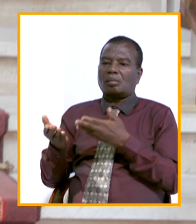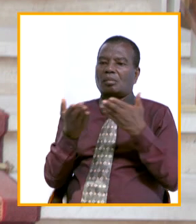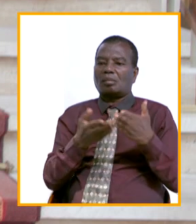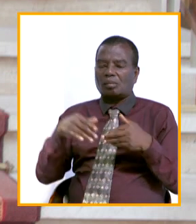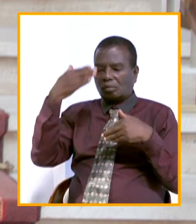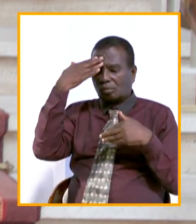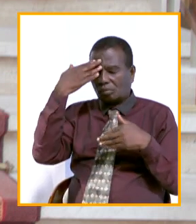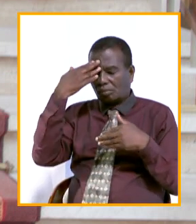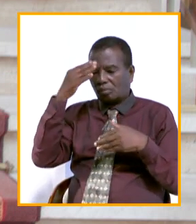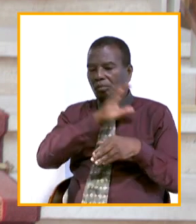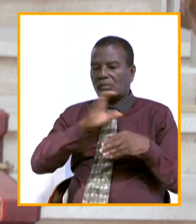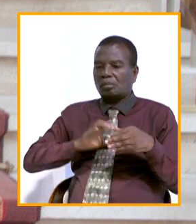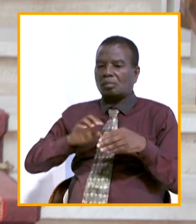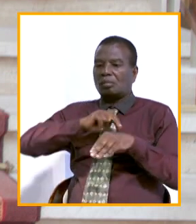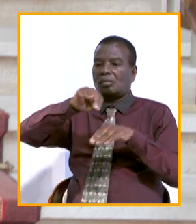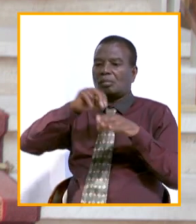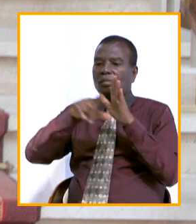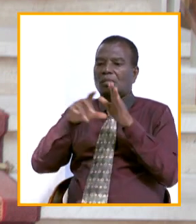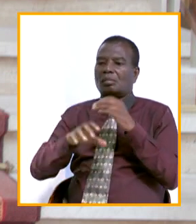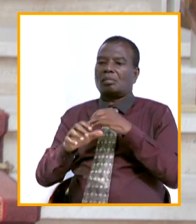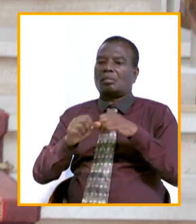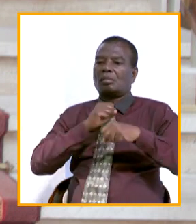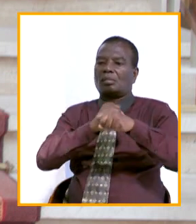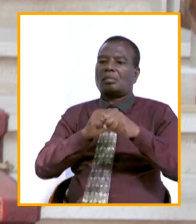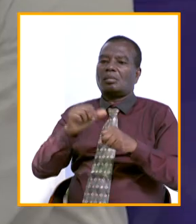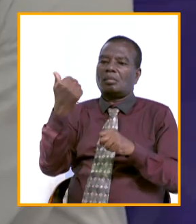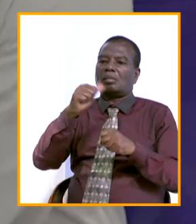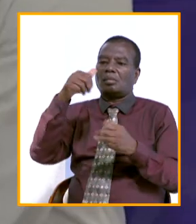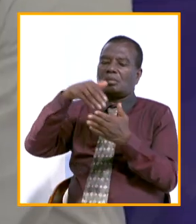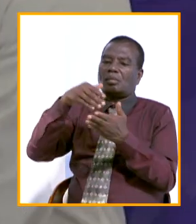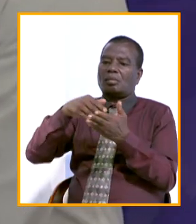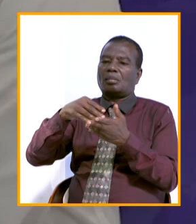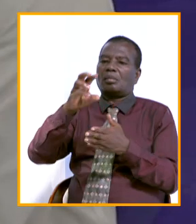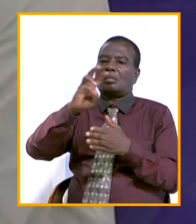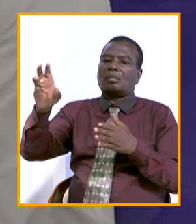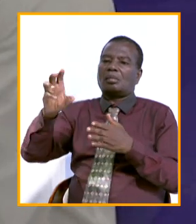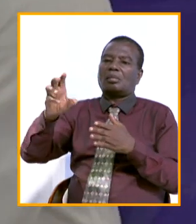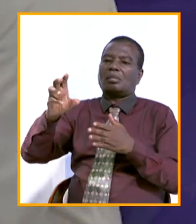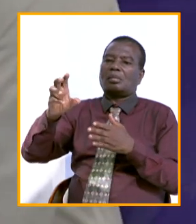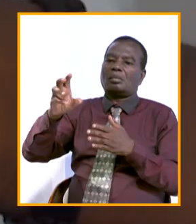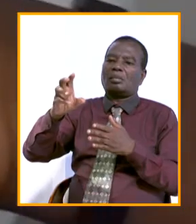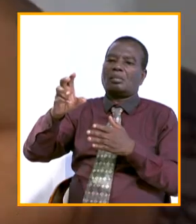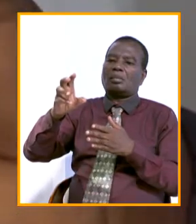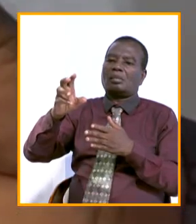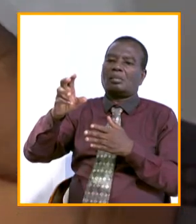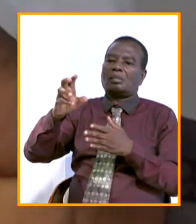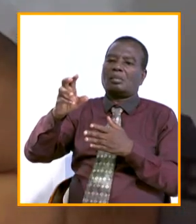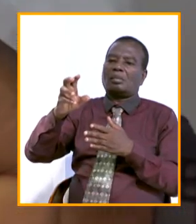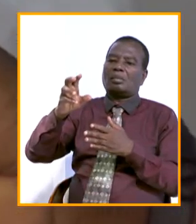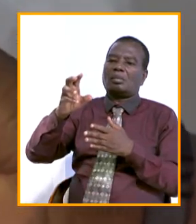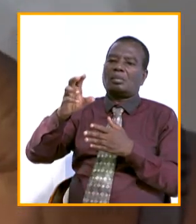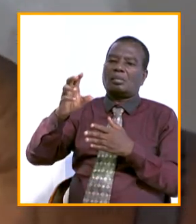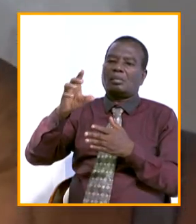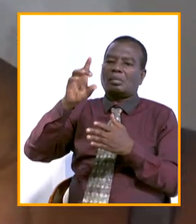à la connaissance du Conseil national de sécurité que 10 619 864 doses de